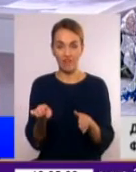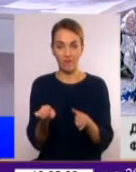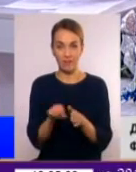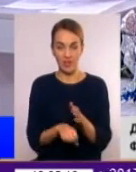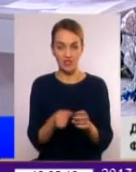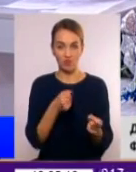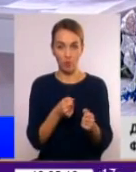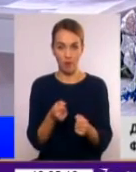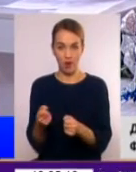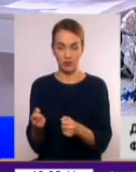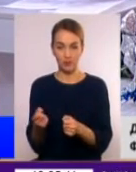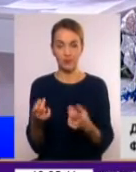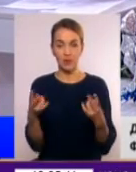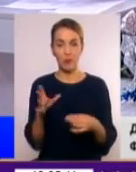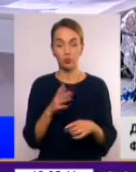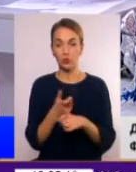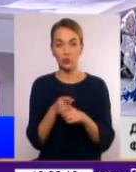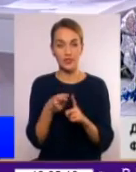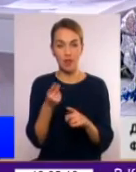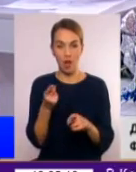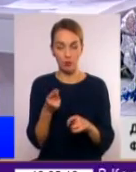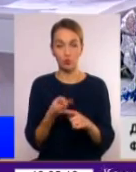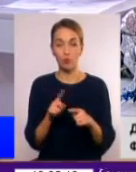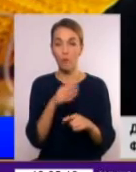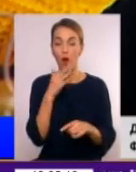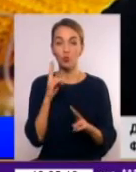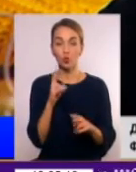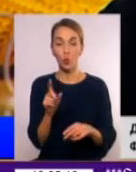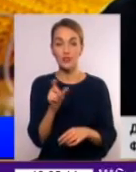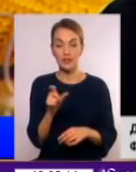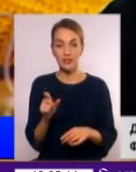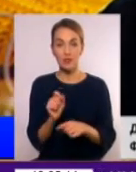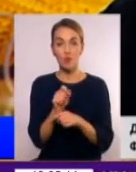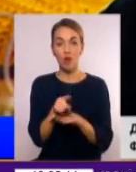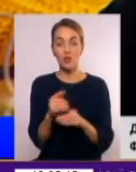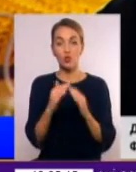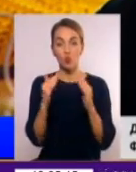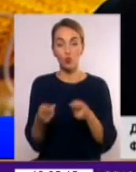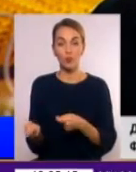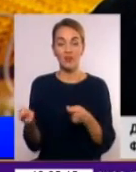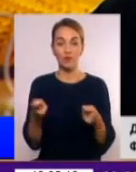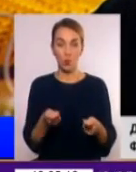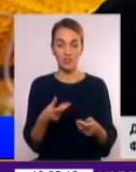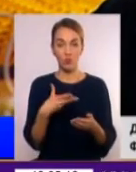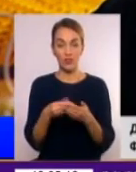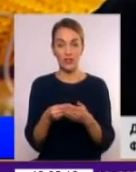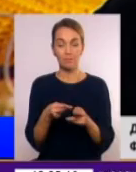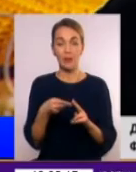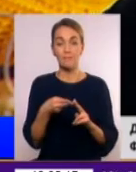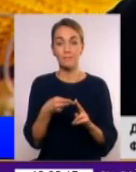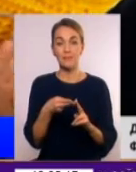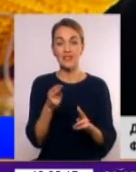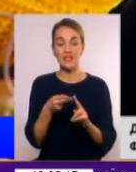Це дуже, треба бути дуже снайпером. Тому багато хто з них замовляє з дому, привозить свої мисливські